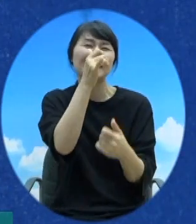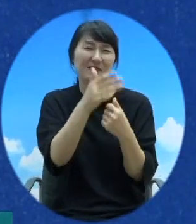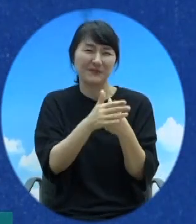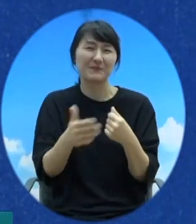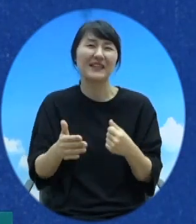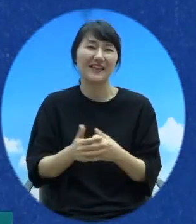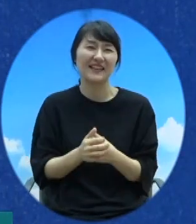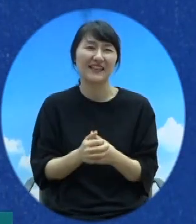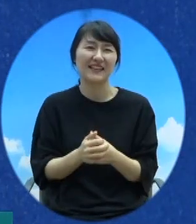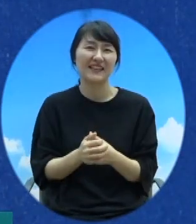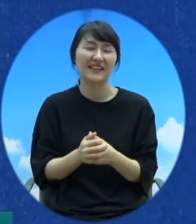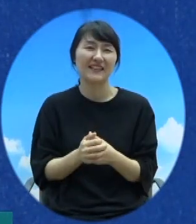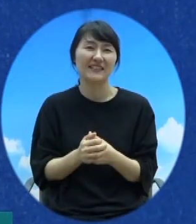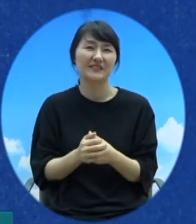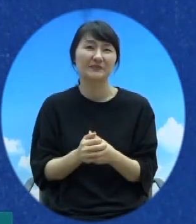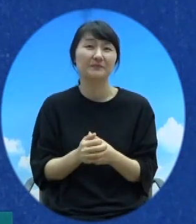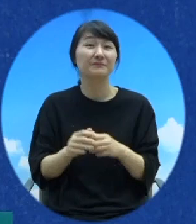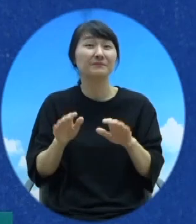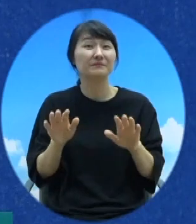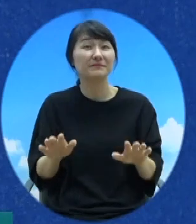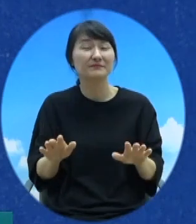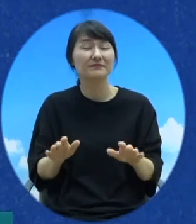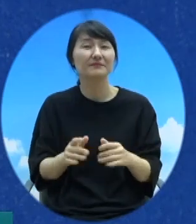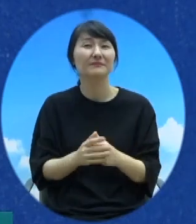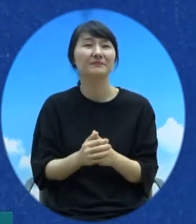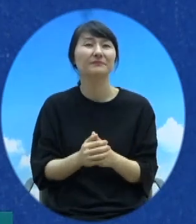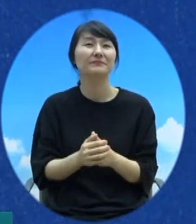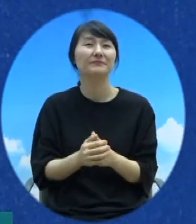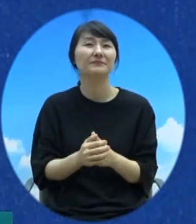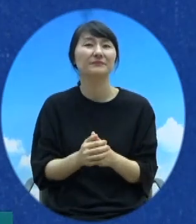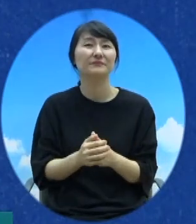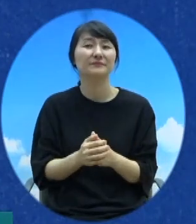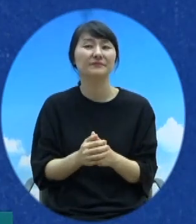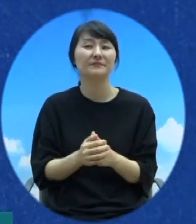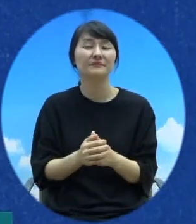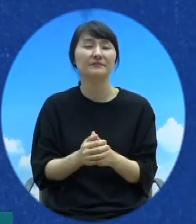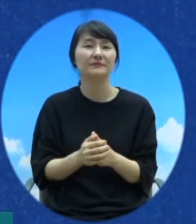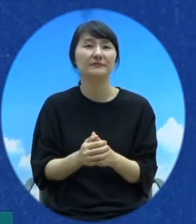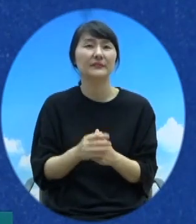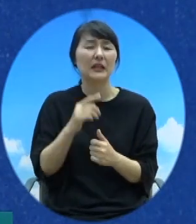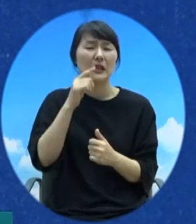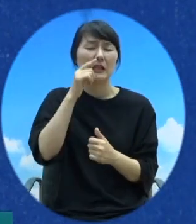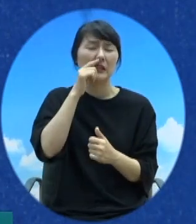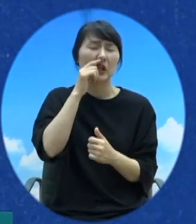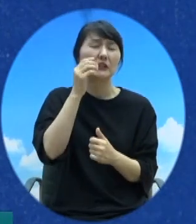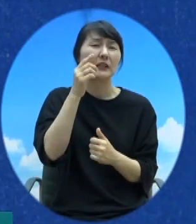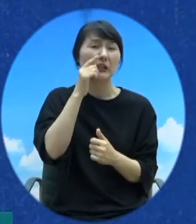때문이죠. 자, 이 겨자 씨가